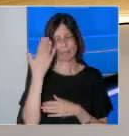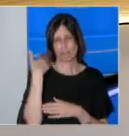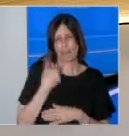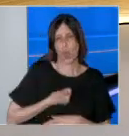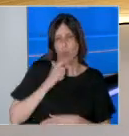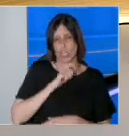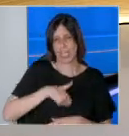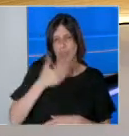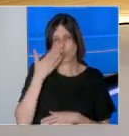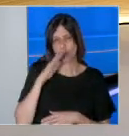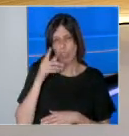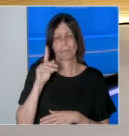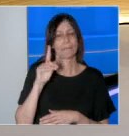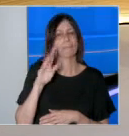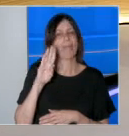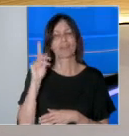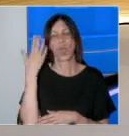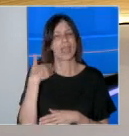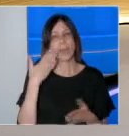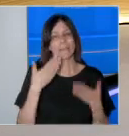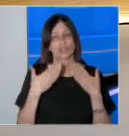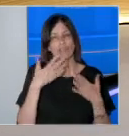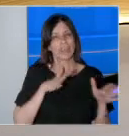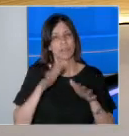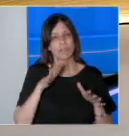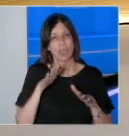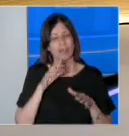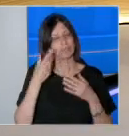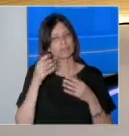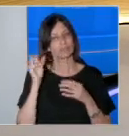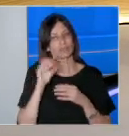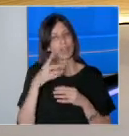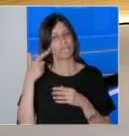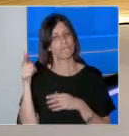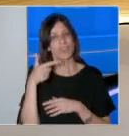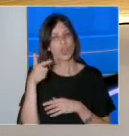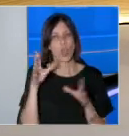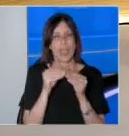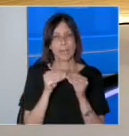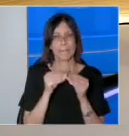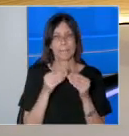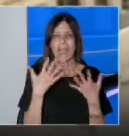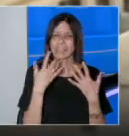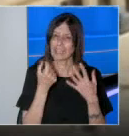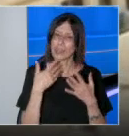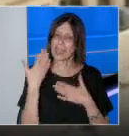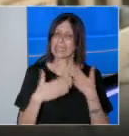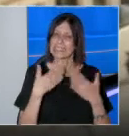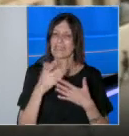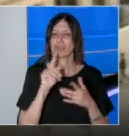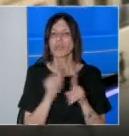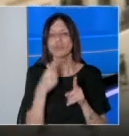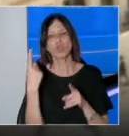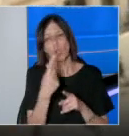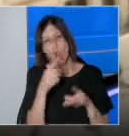עיריית ירושלים, ברקת שלא נכח בישיבת הממשלה מן הסתם, הוציא קטע וידאו עם אווירה קצת יותר קצבית. הנה. כשכל מוסלמי